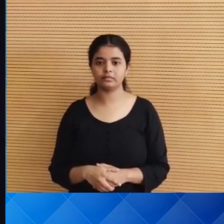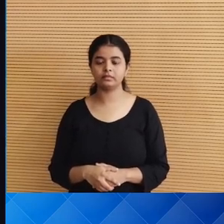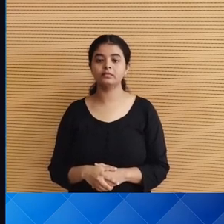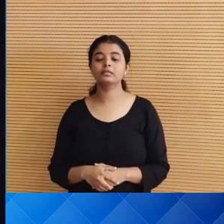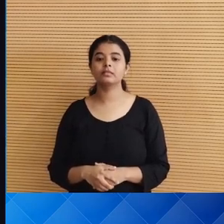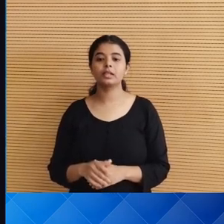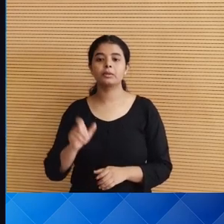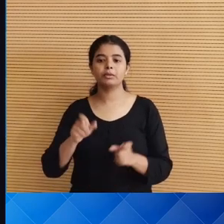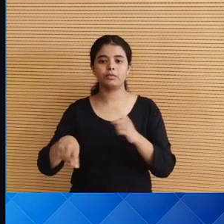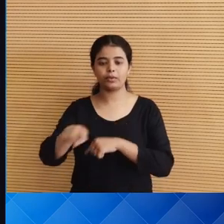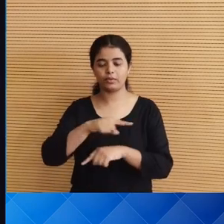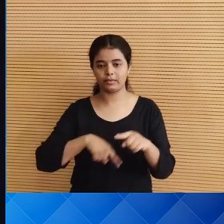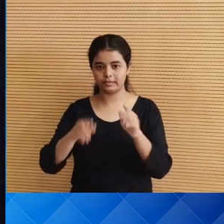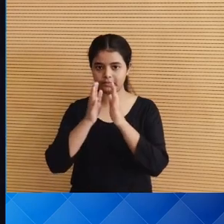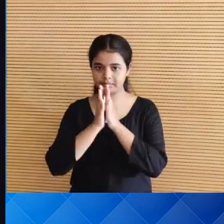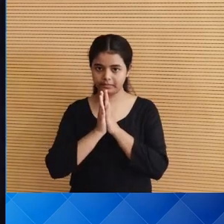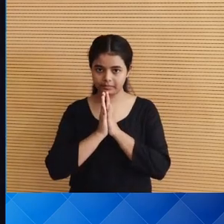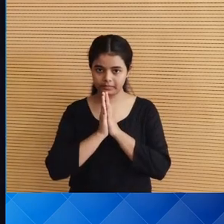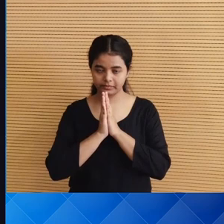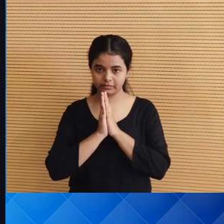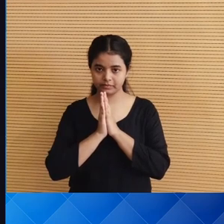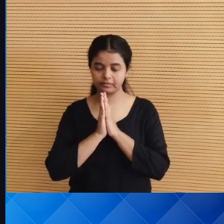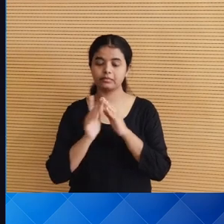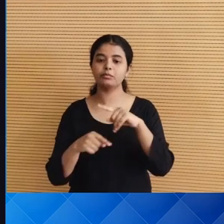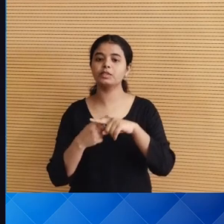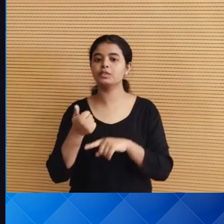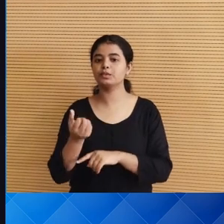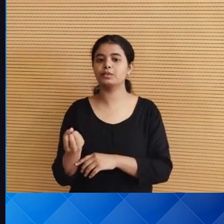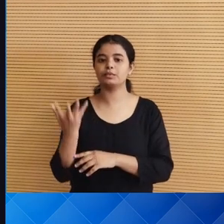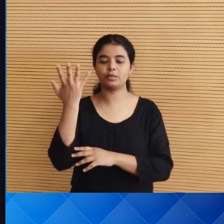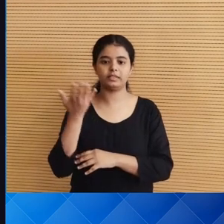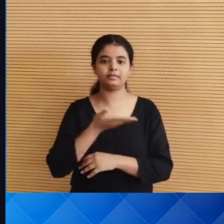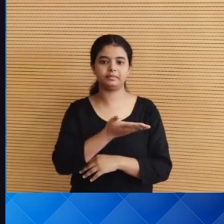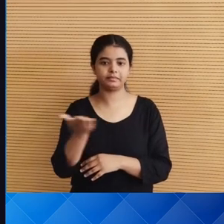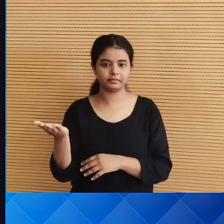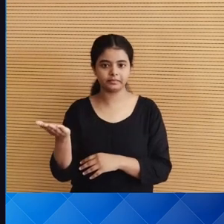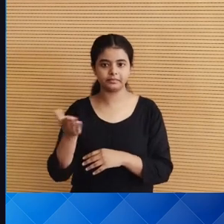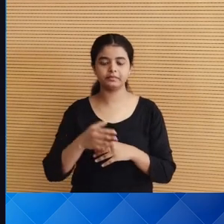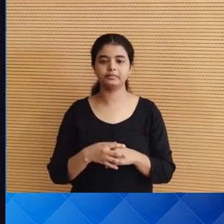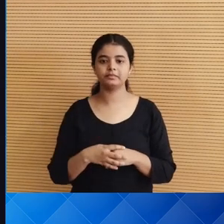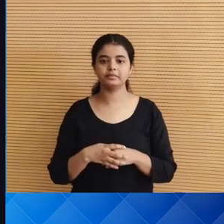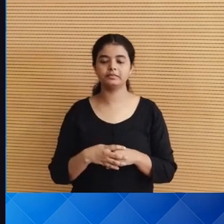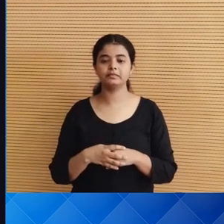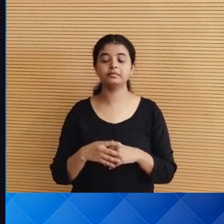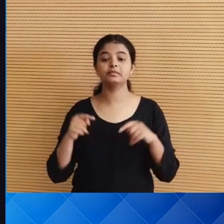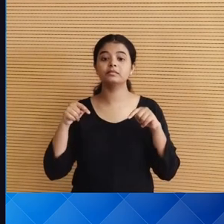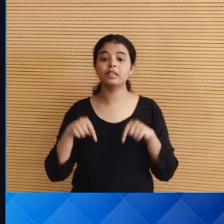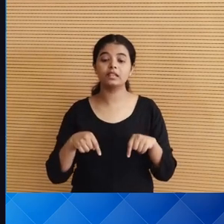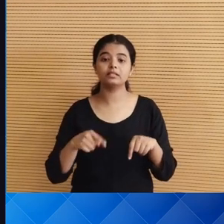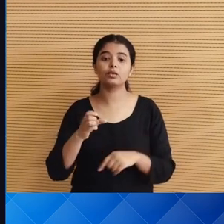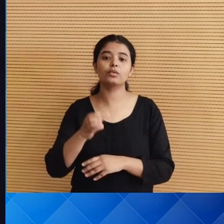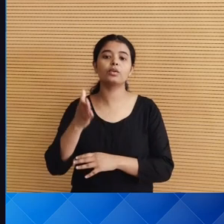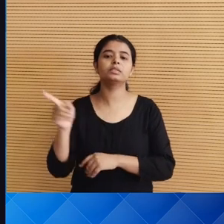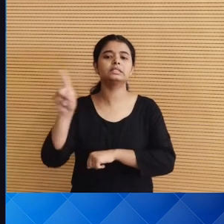आप सभी को मेरा नमस्कार एंड अ वेरी गुड मॉर्निंग टू ऑल ऑफ यू. आज बधाई का दिन